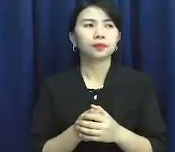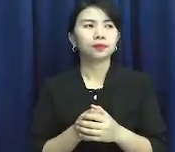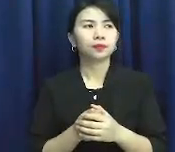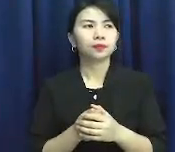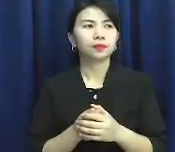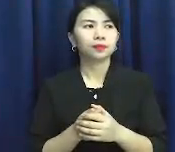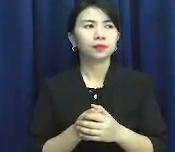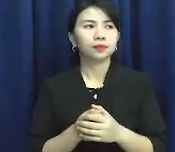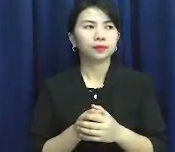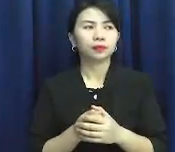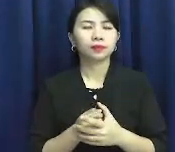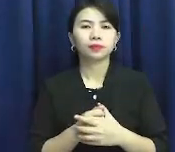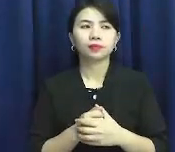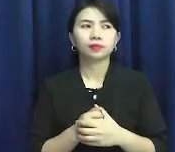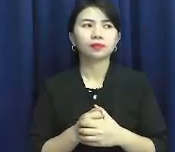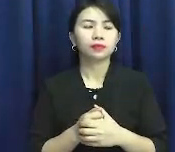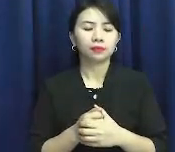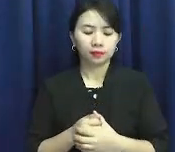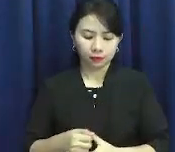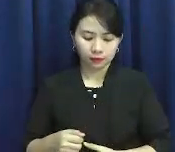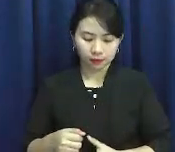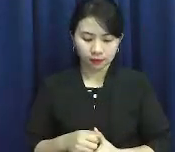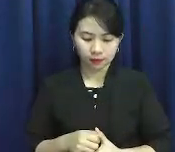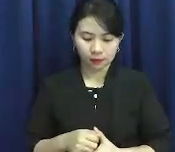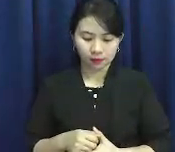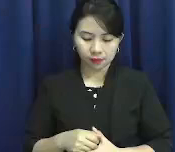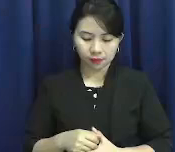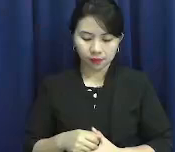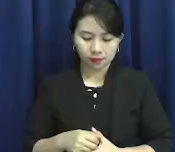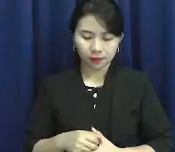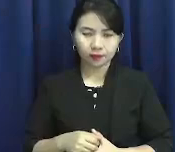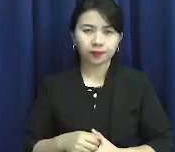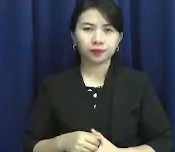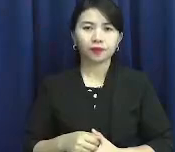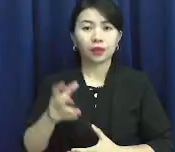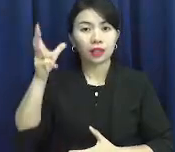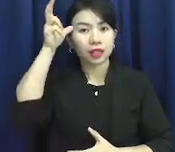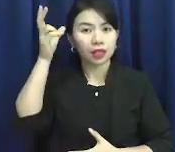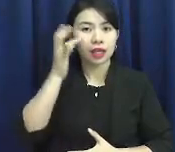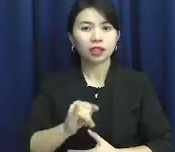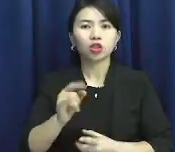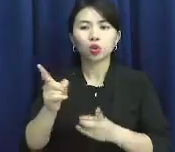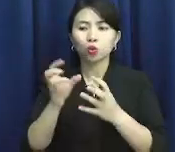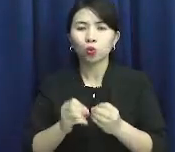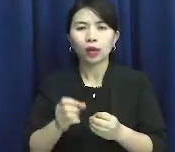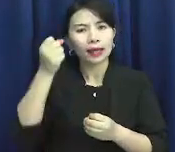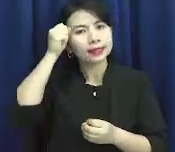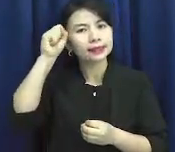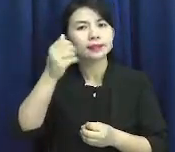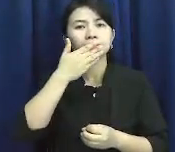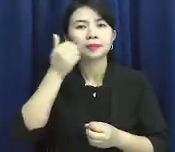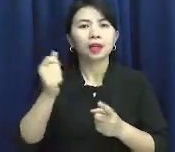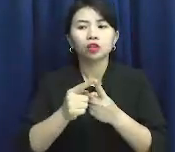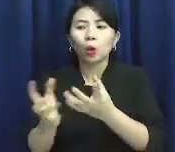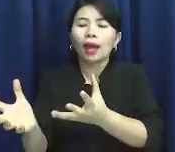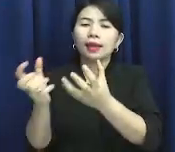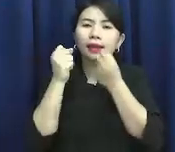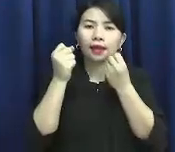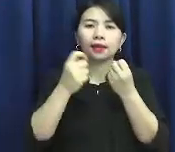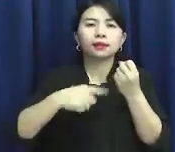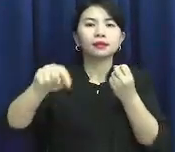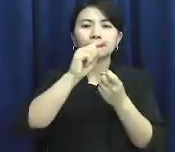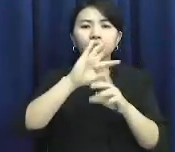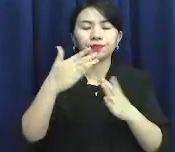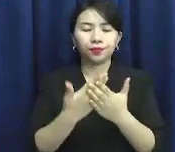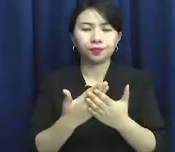malapa or whatsoever it is, anong tawag natin dyan. In other words, makuha, sabihin na lang natin na gano'n. You see, Yan ang pinaka-importante po sa